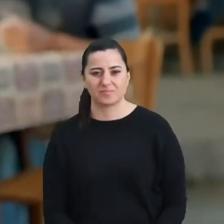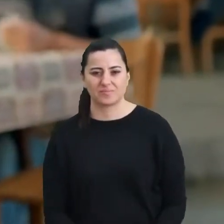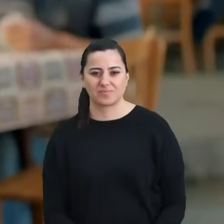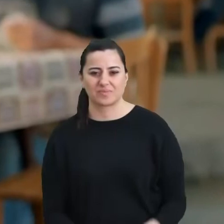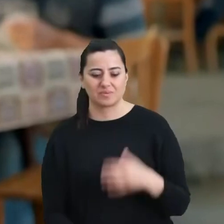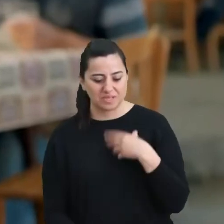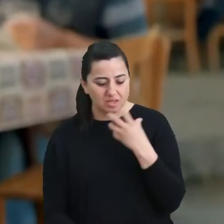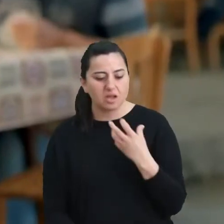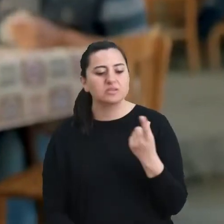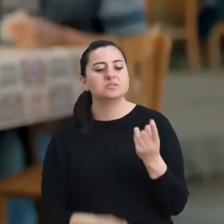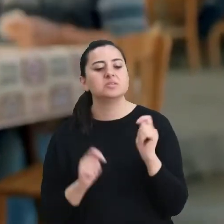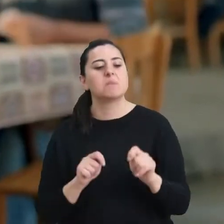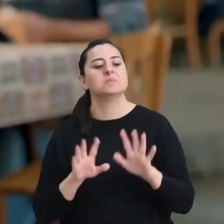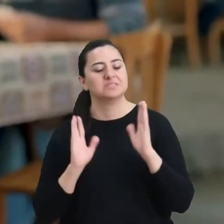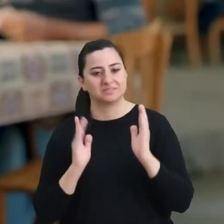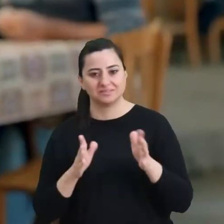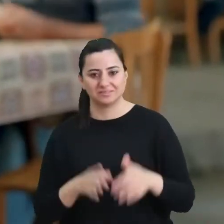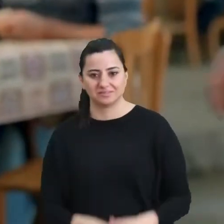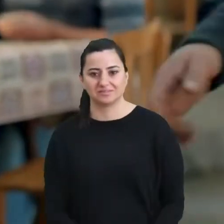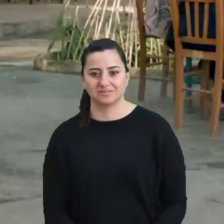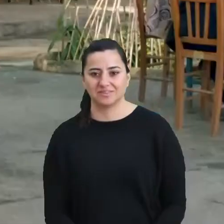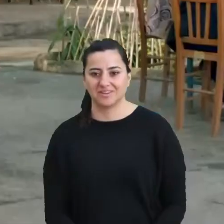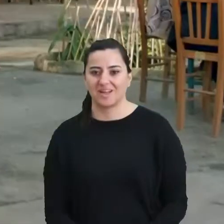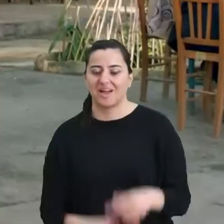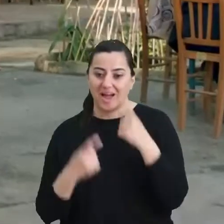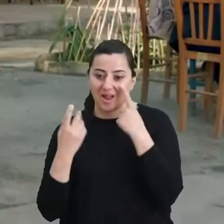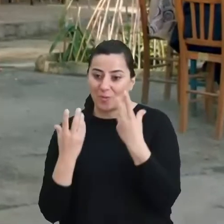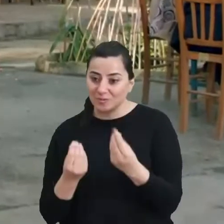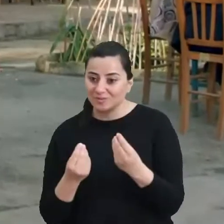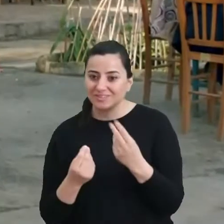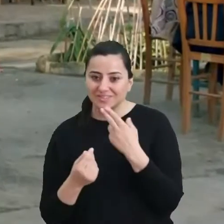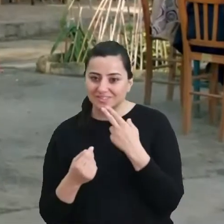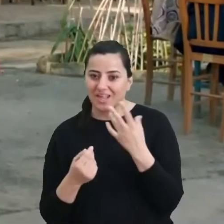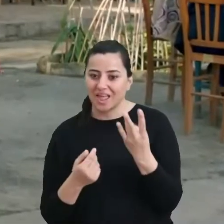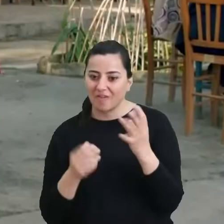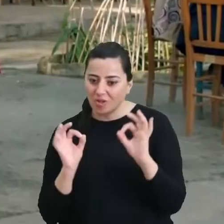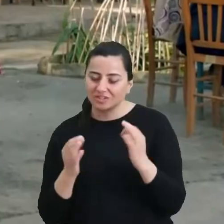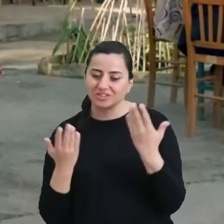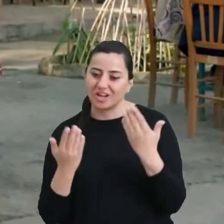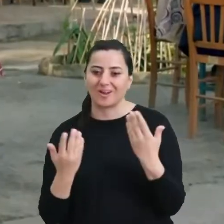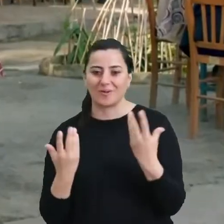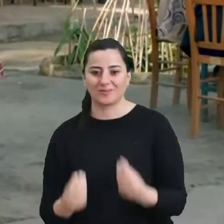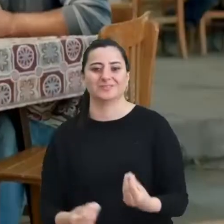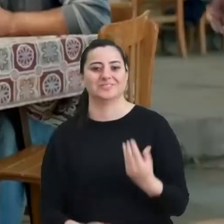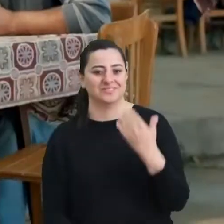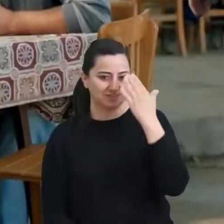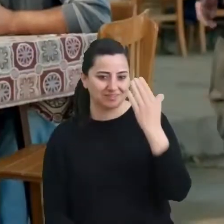Gene çalmadı benim şarkıyı. Hayırlı olsun Hicabi abi. Güzellendiriyormuşsun. Allah tahminlerdirsin. Sağ ol, sağ